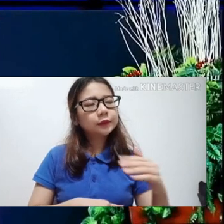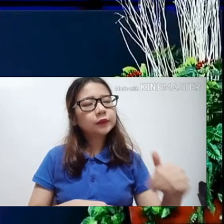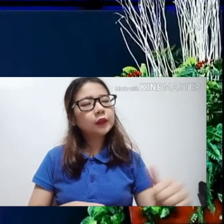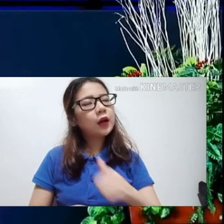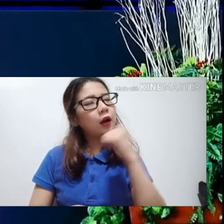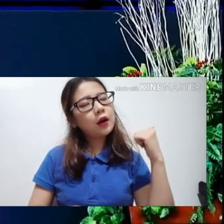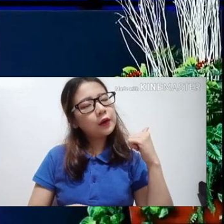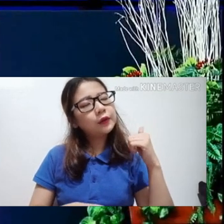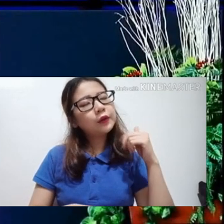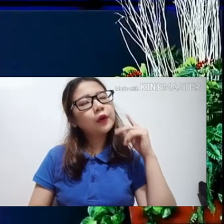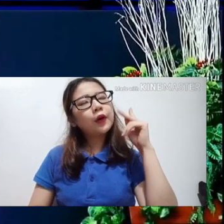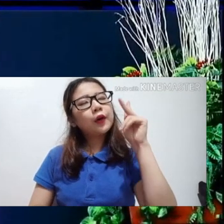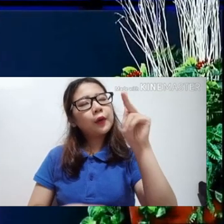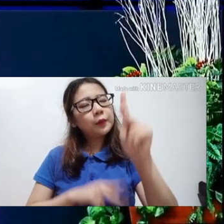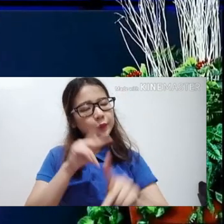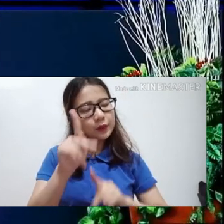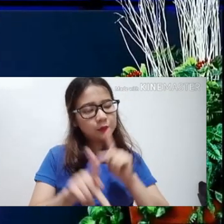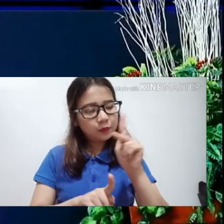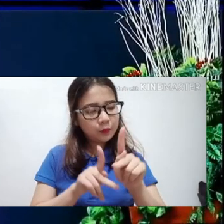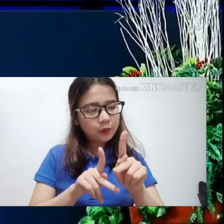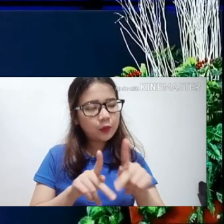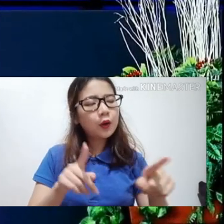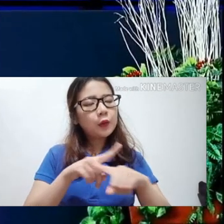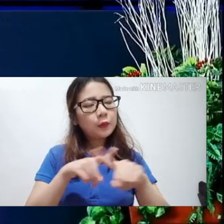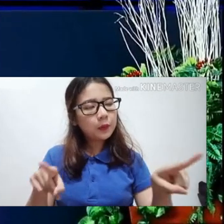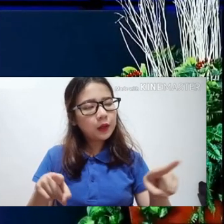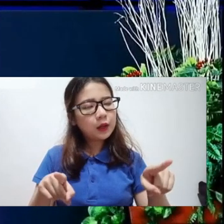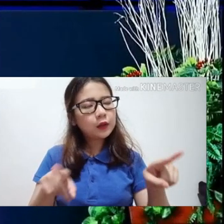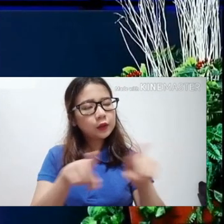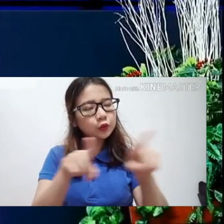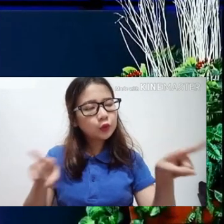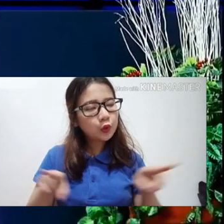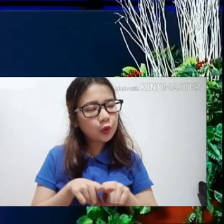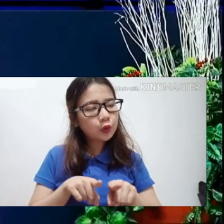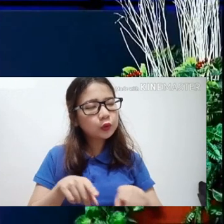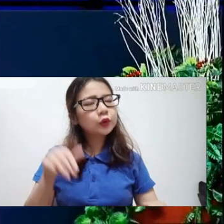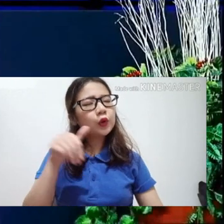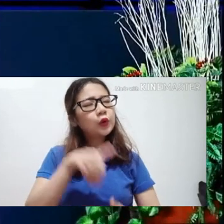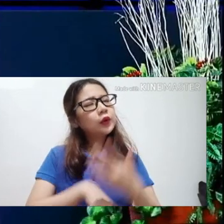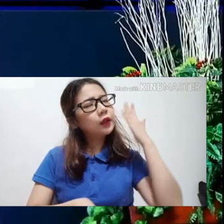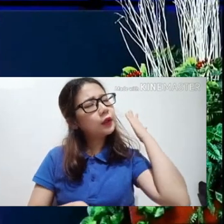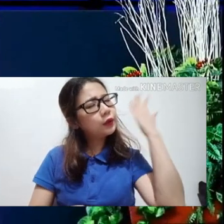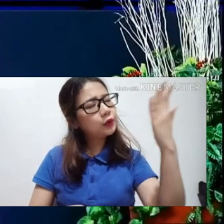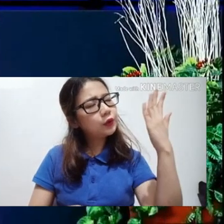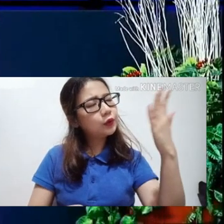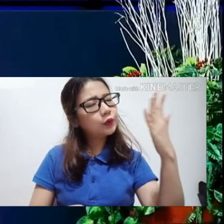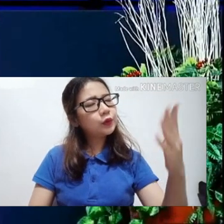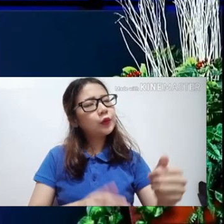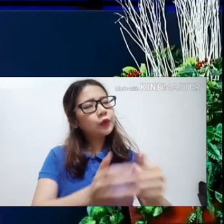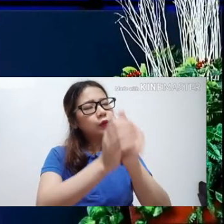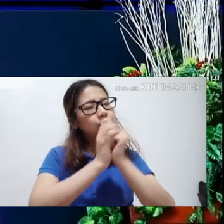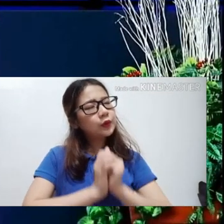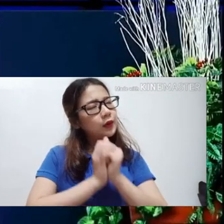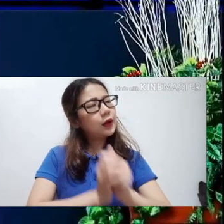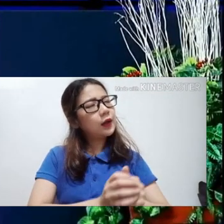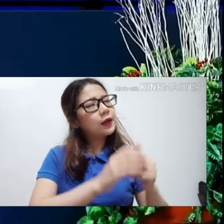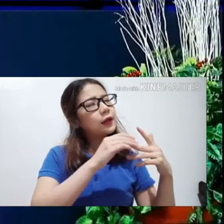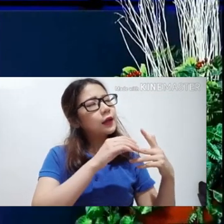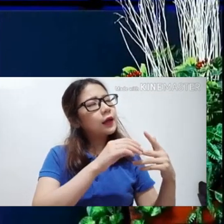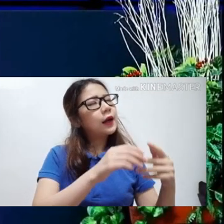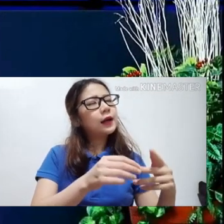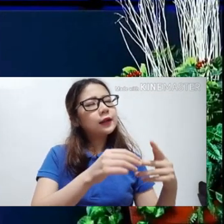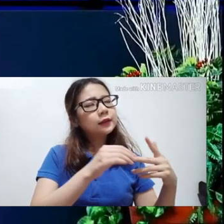sa mga advices, Panginoon, ng mga spesyalista, kundi, Panginoon, sila ay lumapit sa inyo at humingi ng gabay kung paano po,